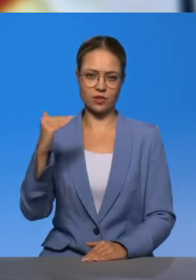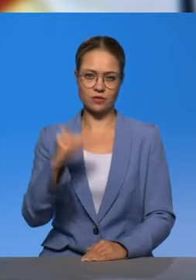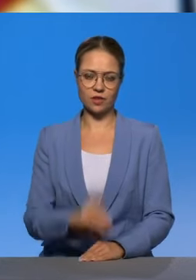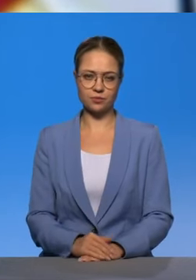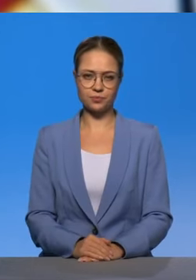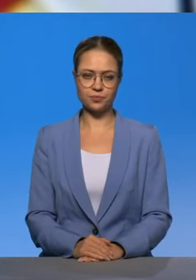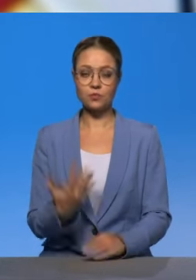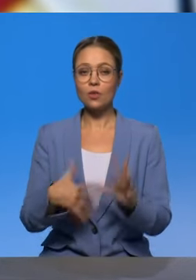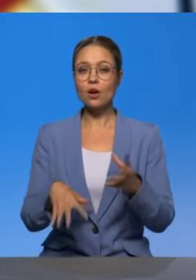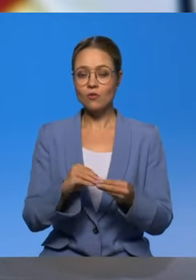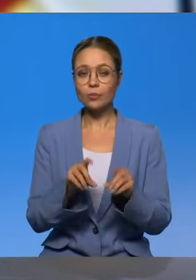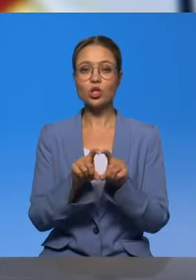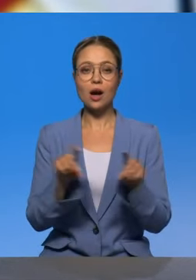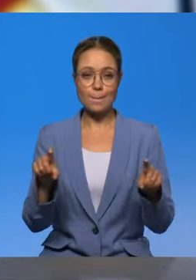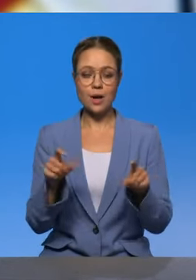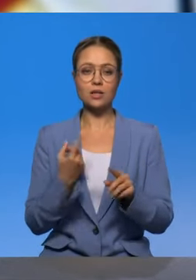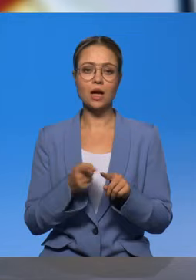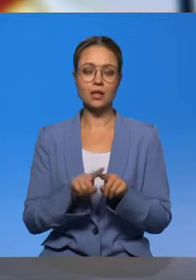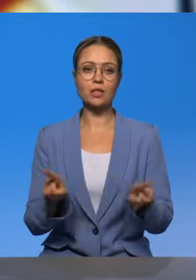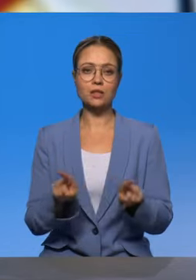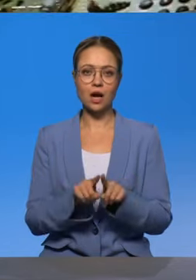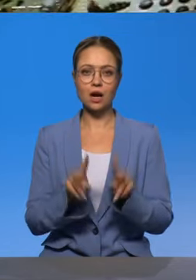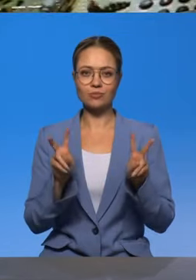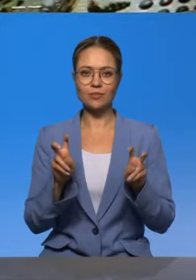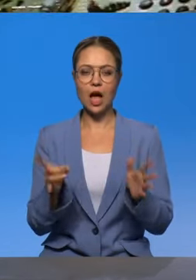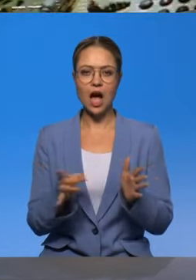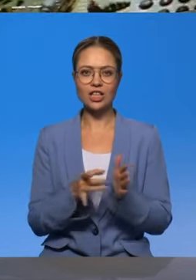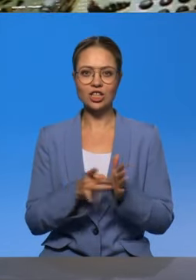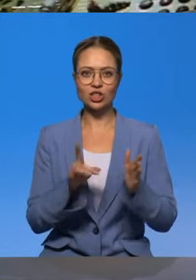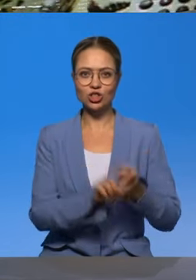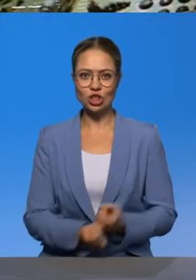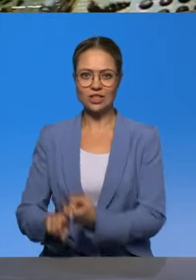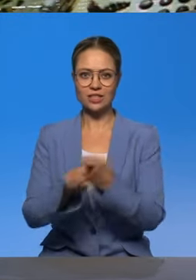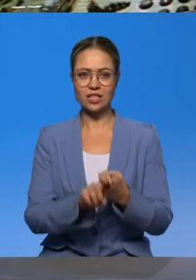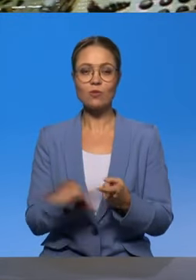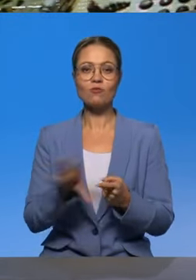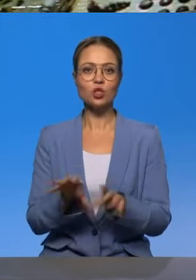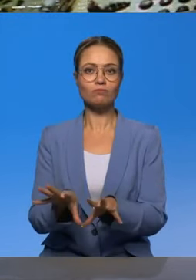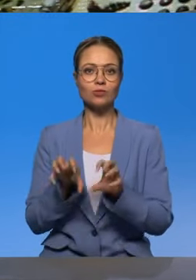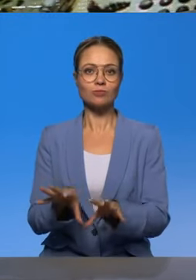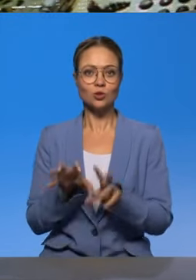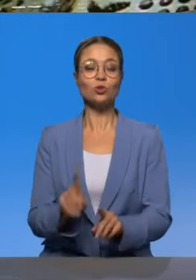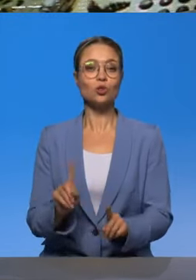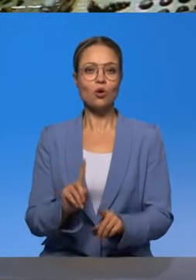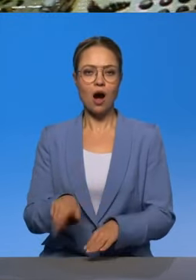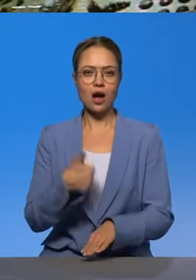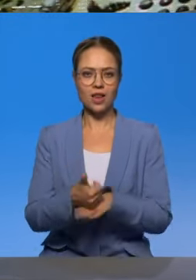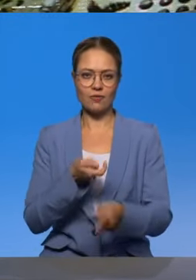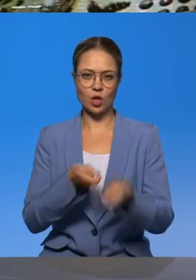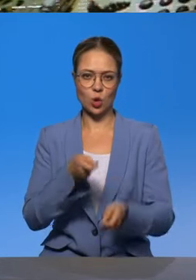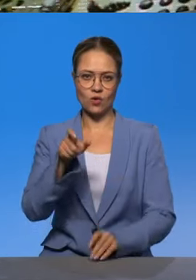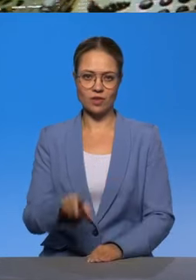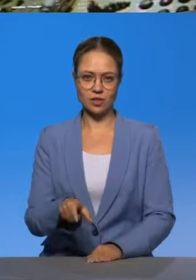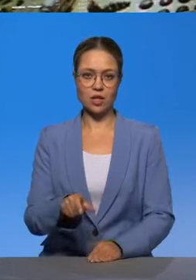то есть компания – это такая энергетическая система. Все заряжается от главного вожака, ну, то есть от главного руководителя. И дальше